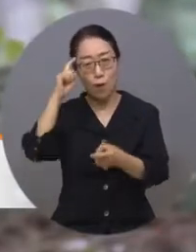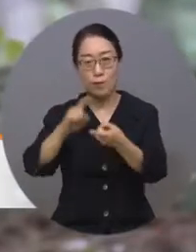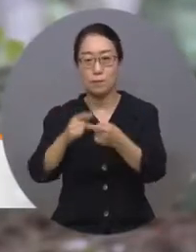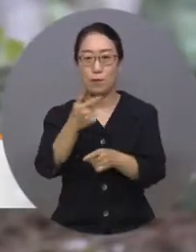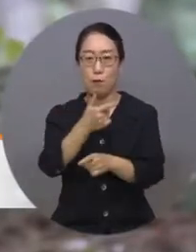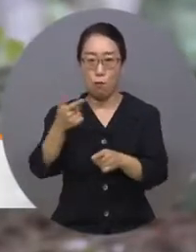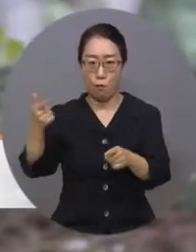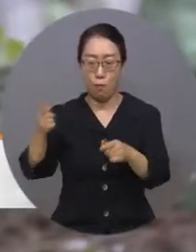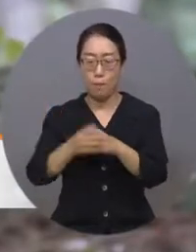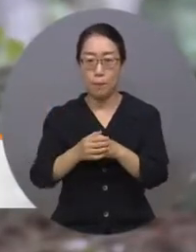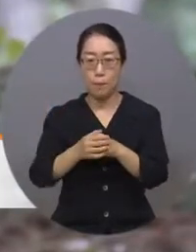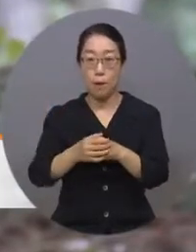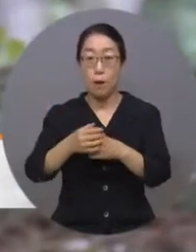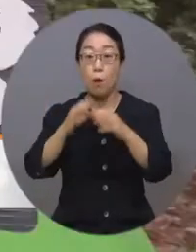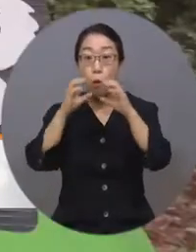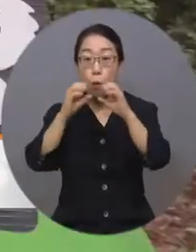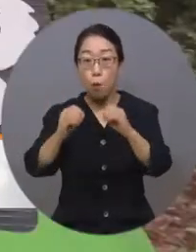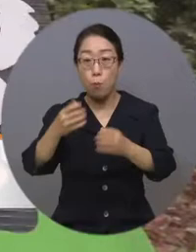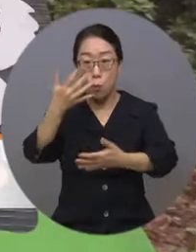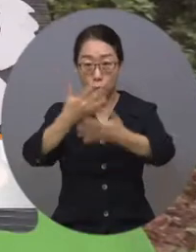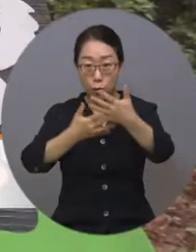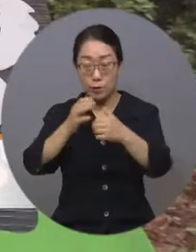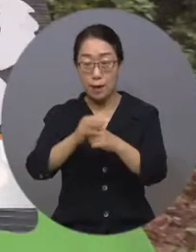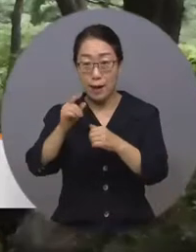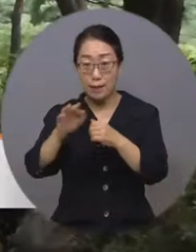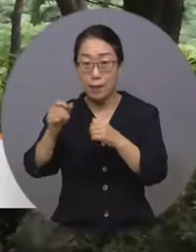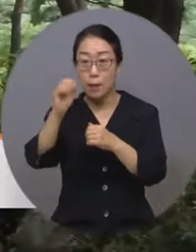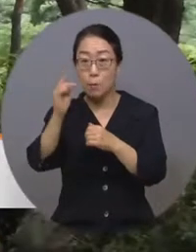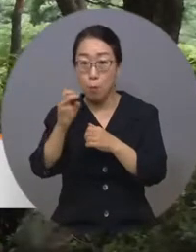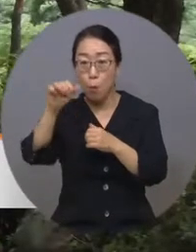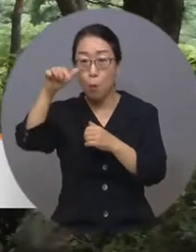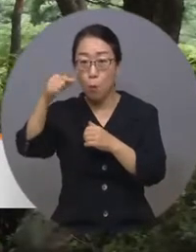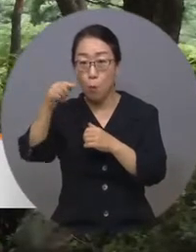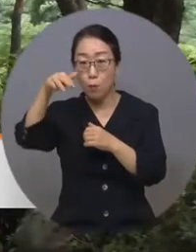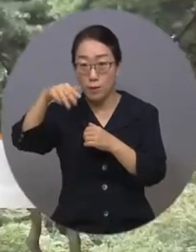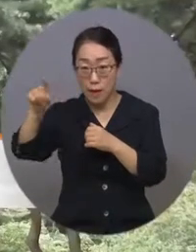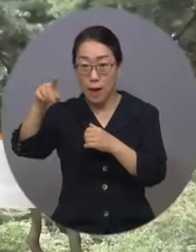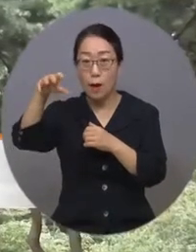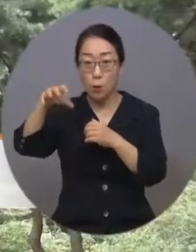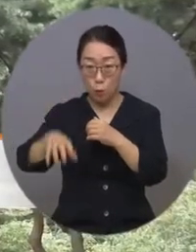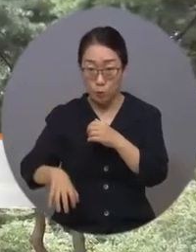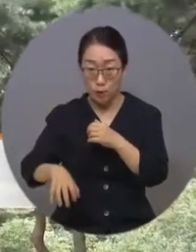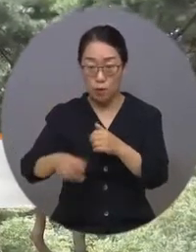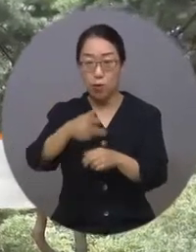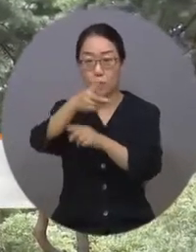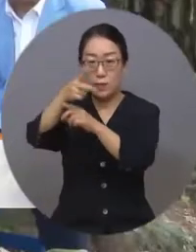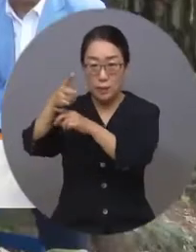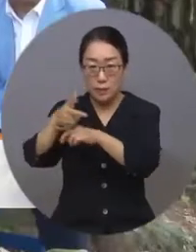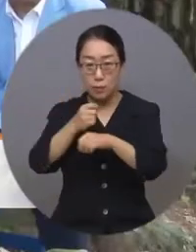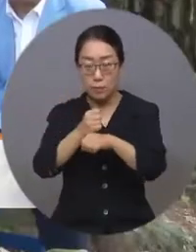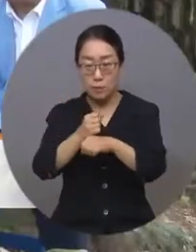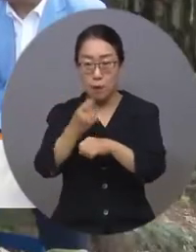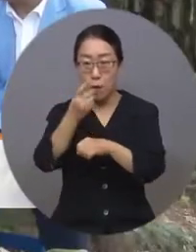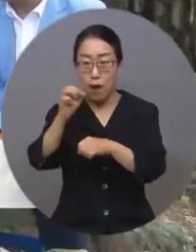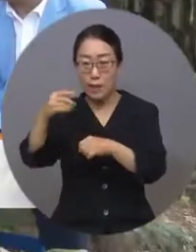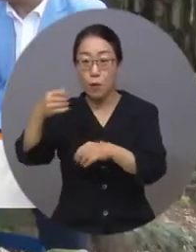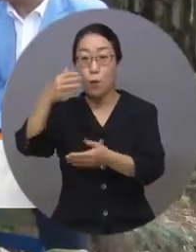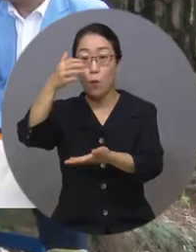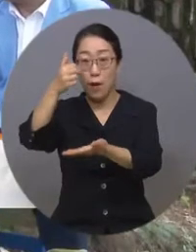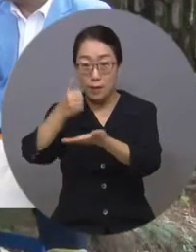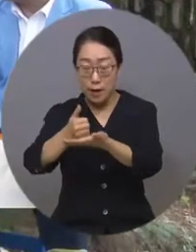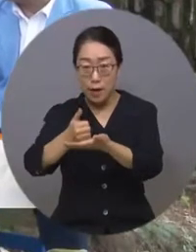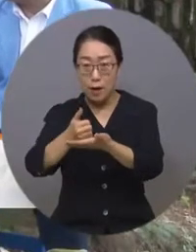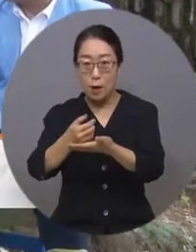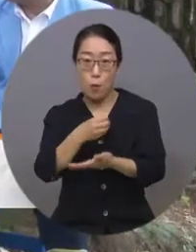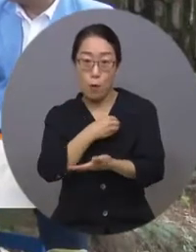이번 관광지 홍보 영상은 충남 아산에 있는 봉곡사에서 진행되었습니다. 황희덕 회장은 회원들과